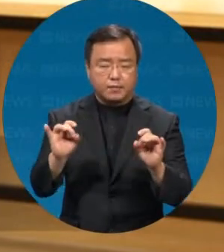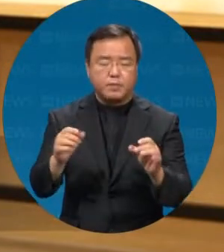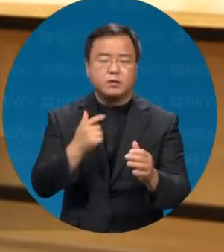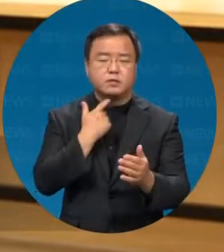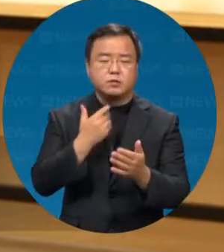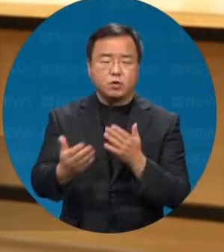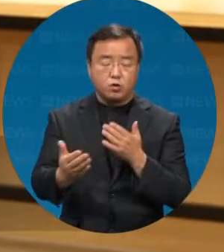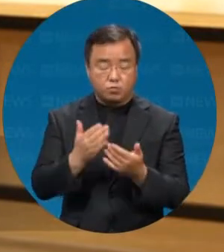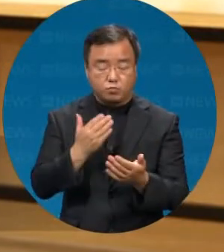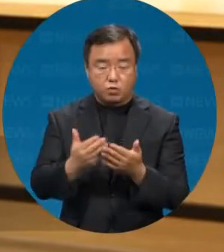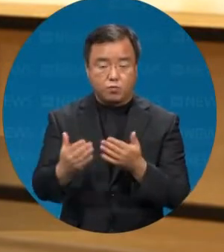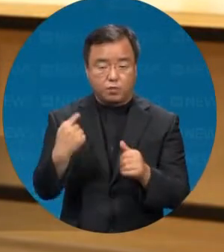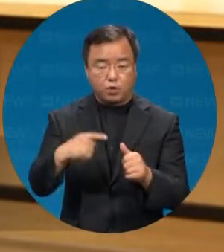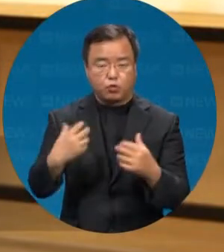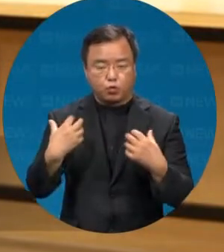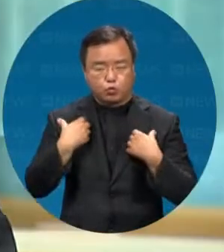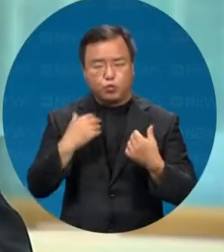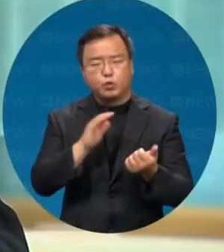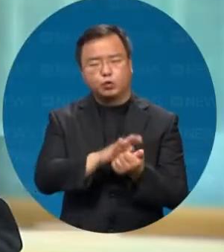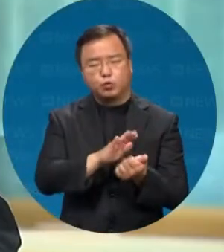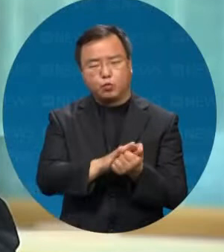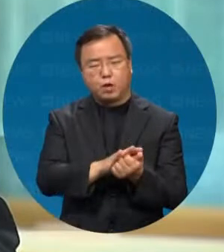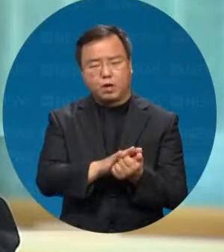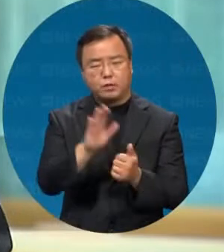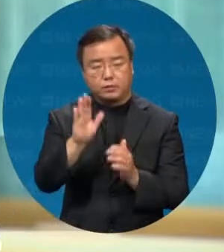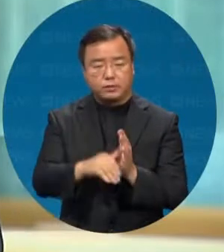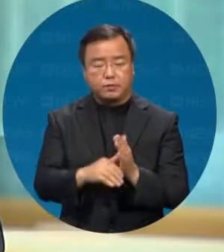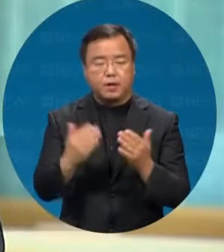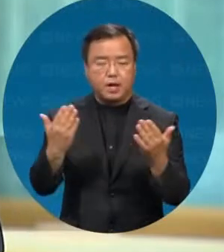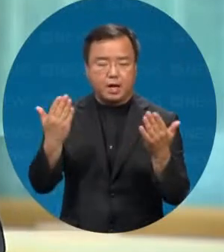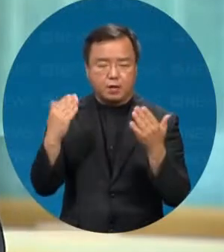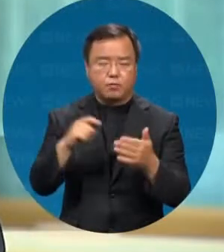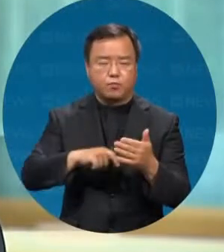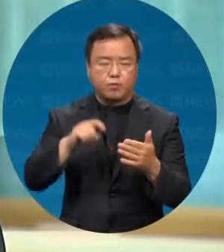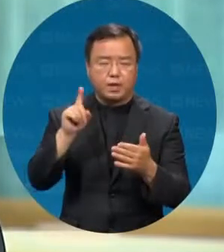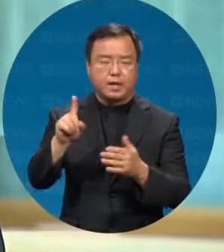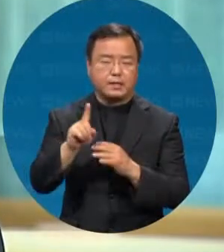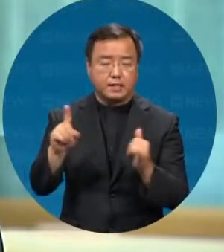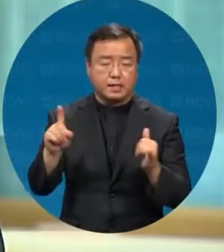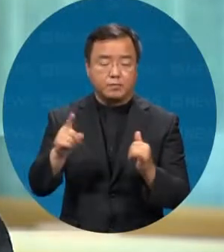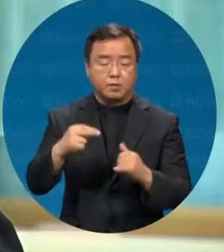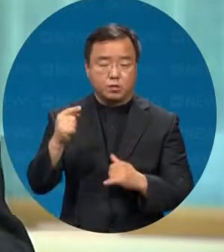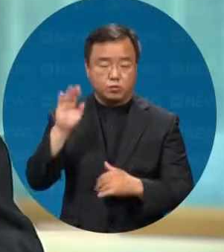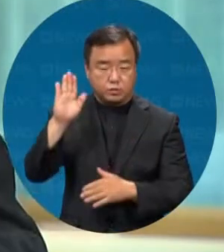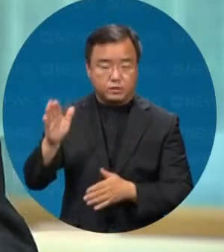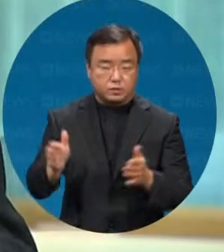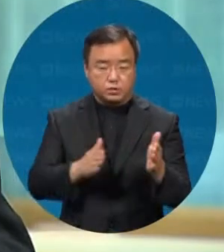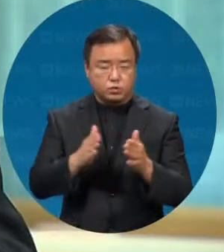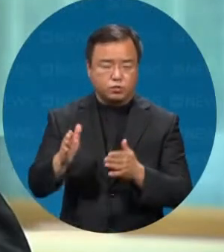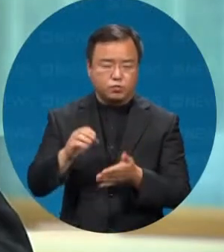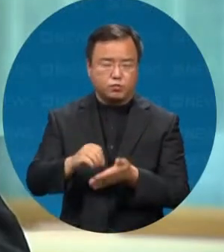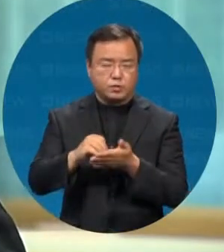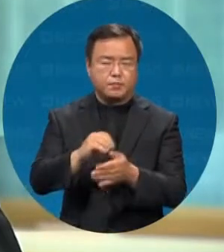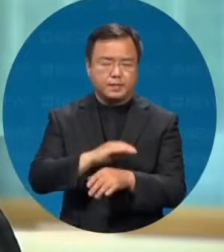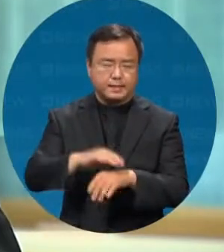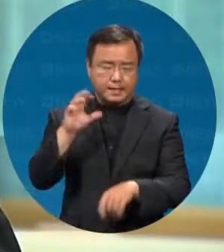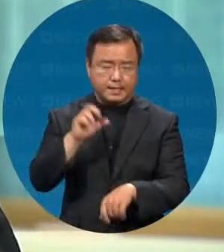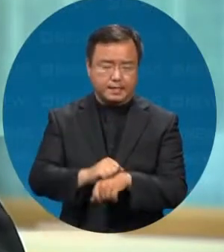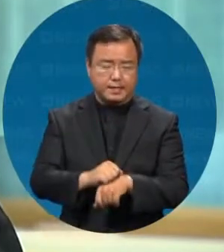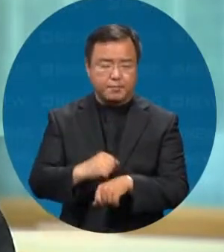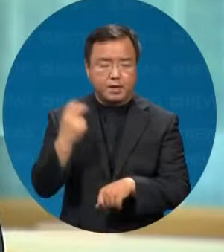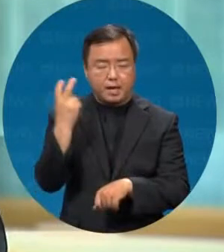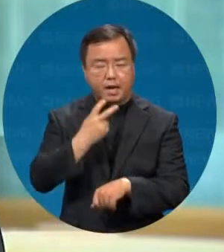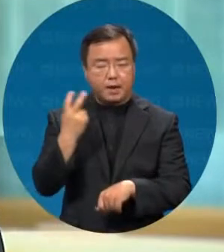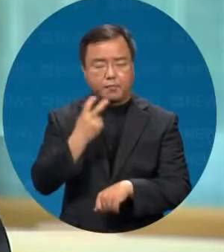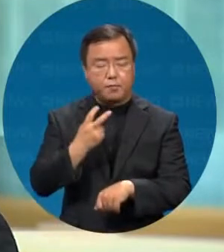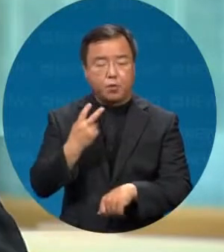교육청이 조금 더 잘 쌓아준다면 학교당 한 명씩이라도 진로 진학을 정말로 잘할 수 있는 디렉터